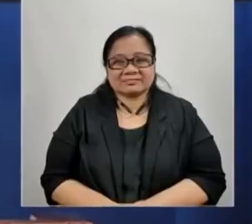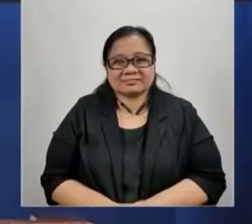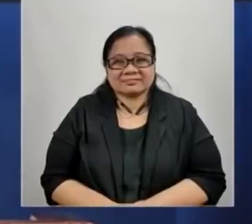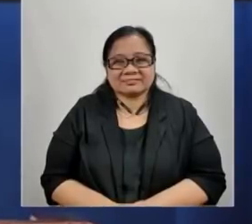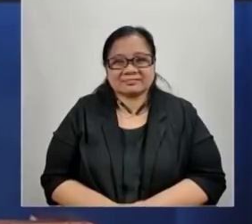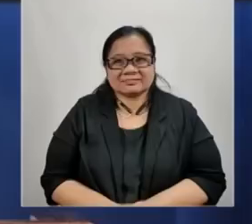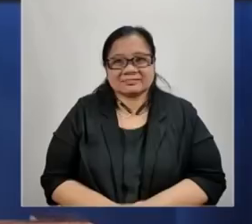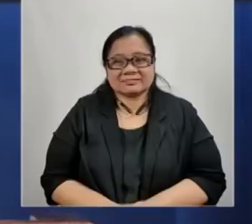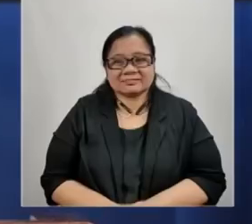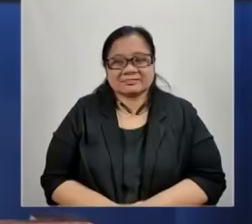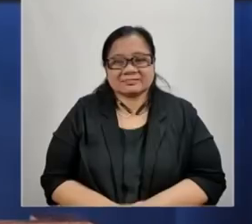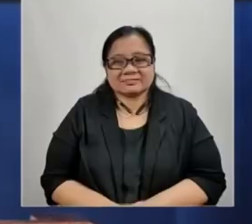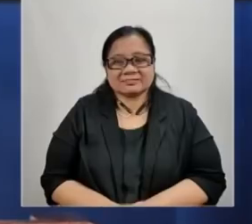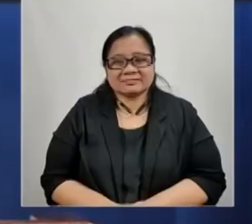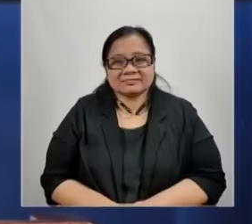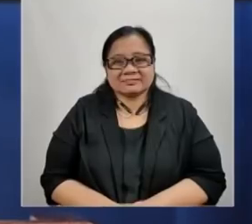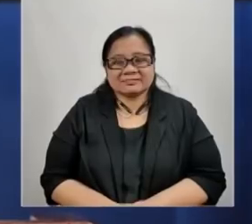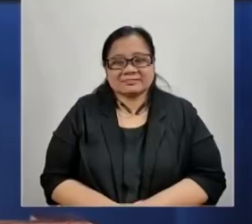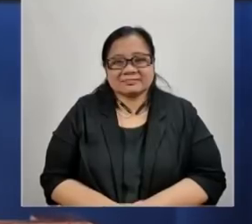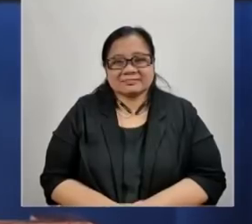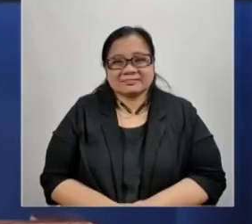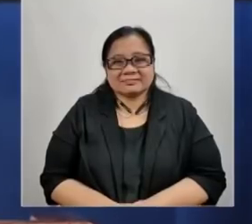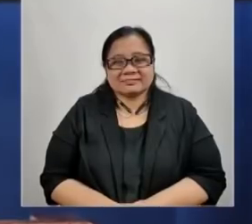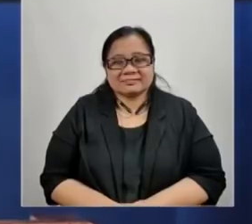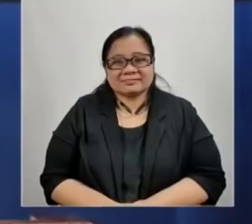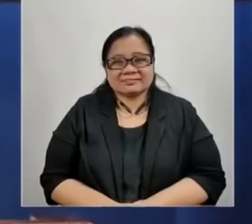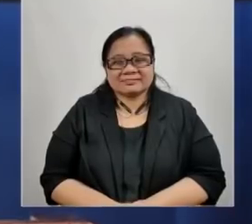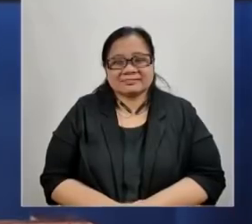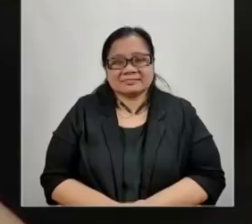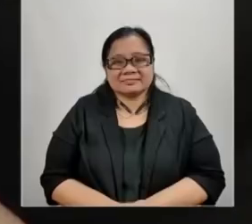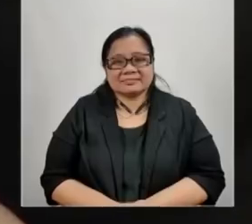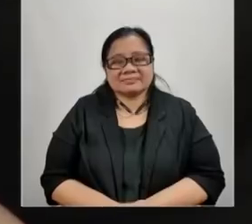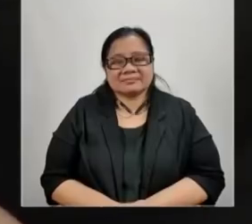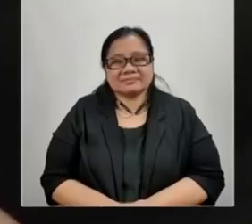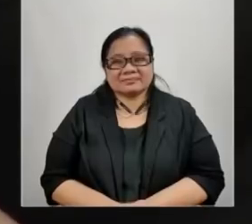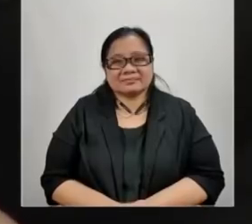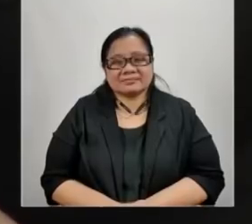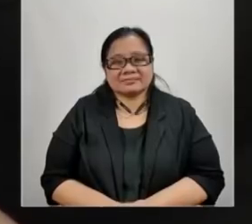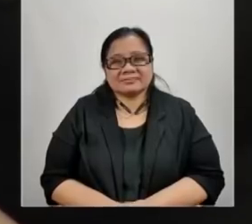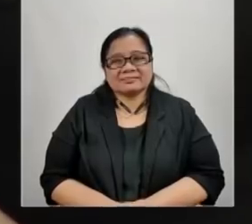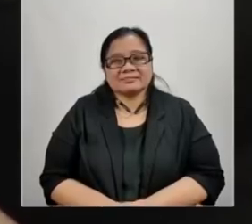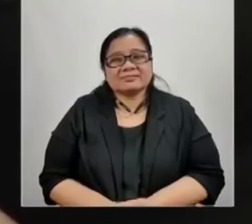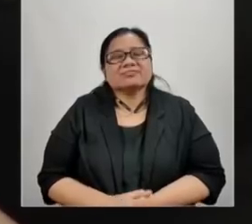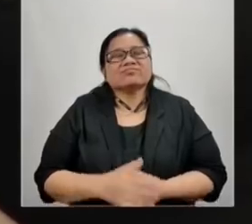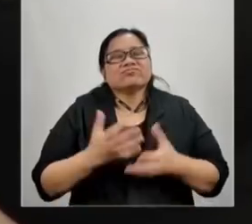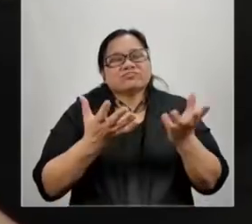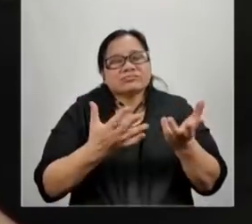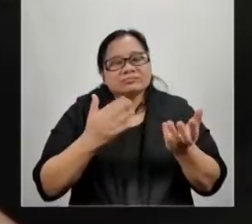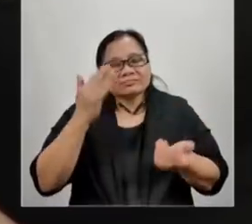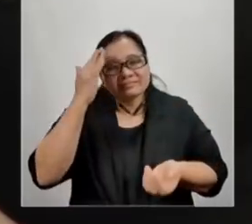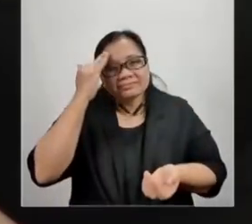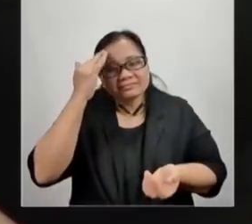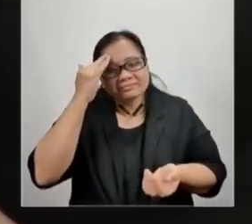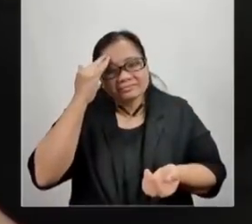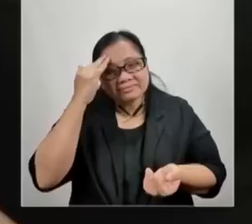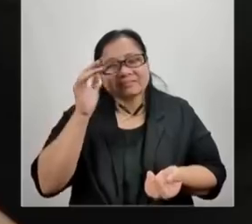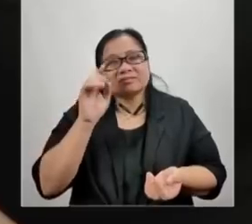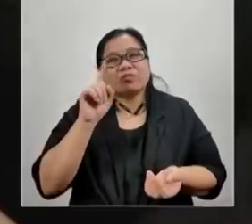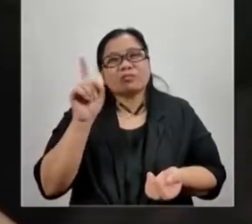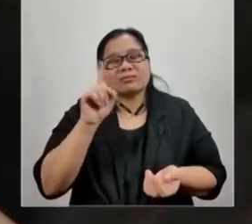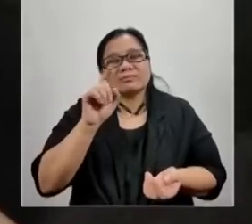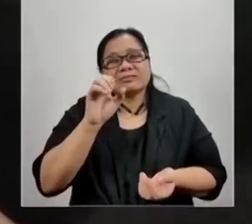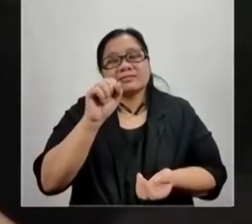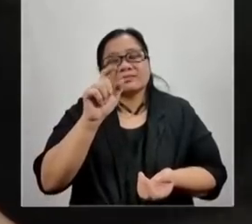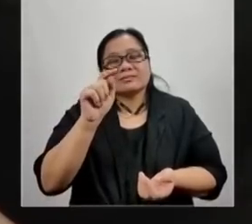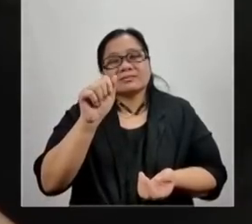Hi ma'am, pahabol lang ma'am. Gusto lang naming malaman ma'am kung ano po ang status ngayon nitong si Yusek Leocadio Sebastian at saka